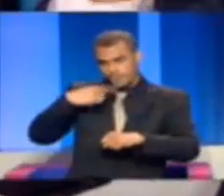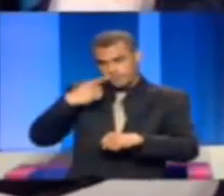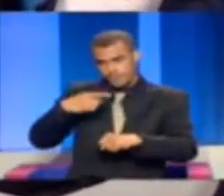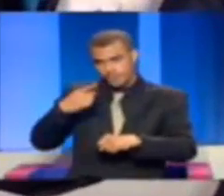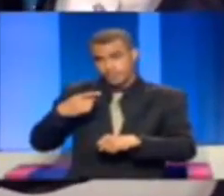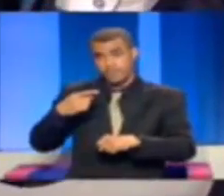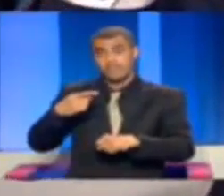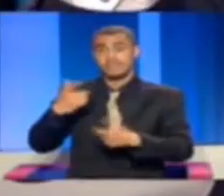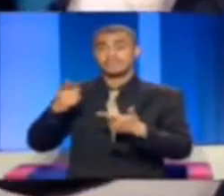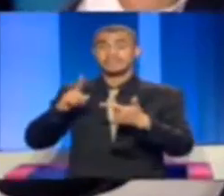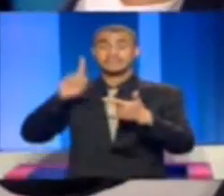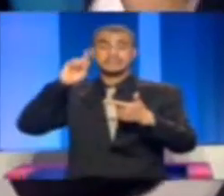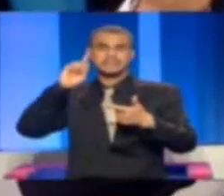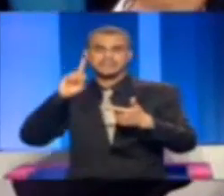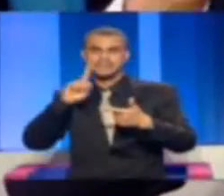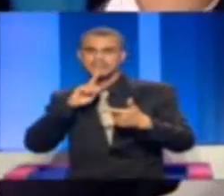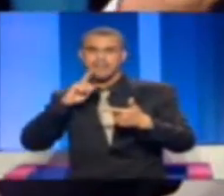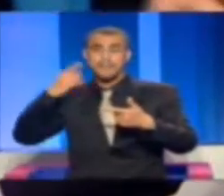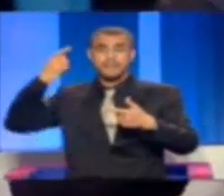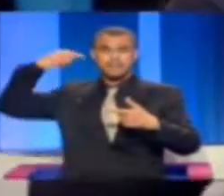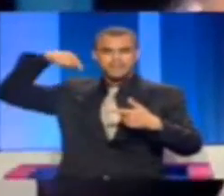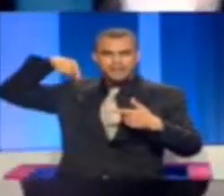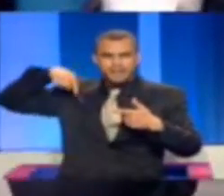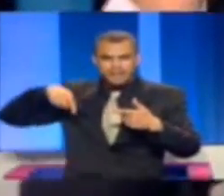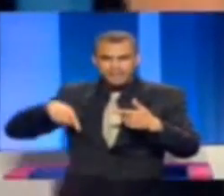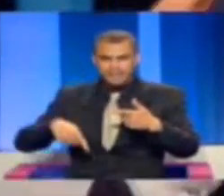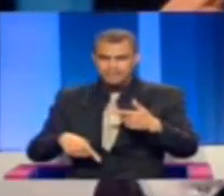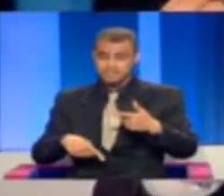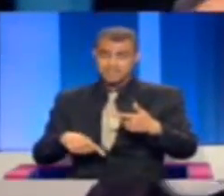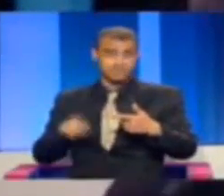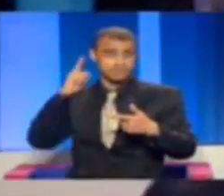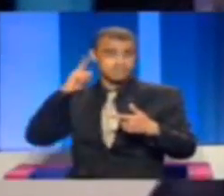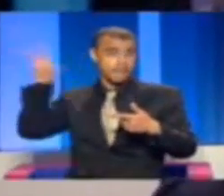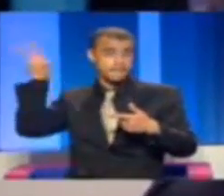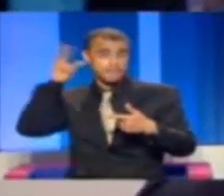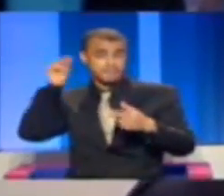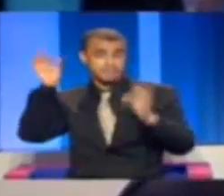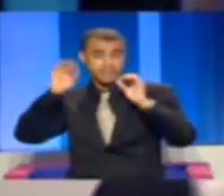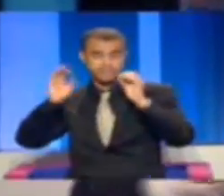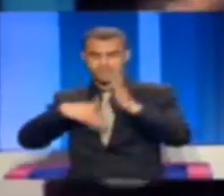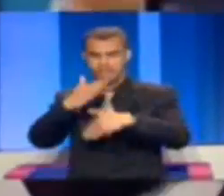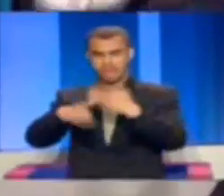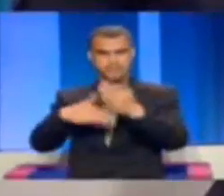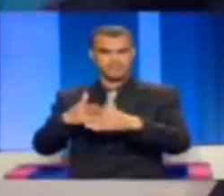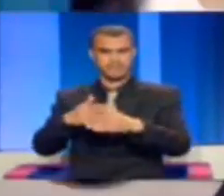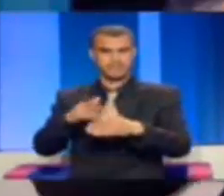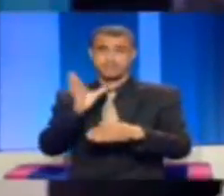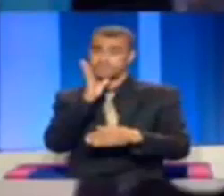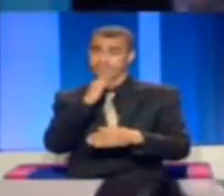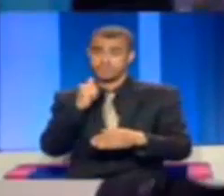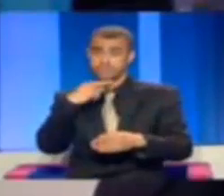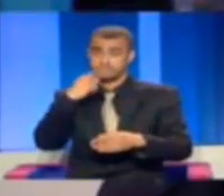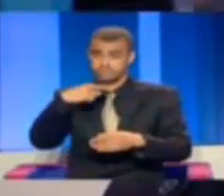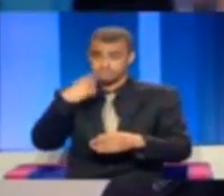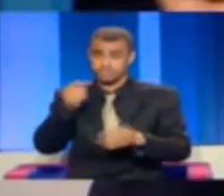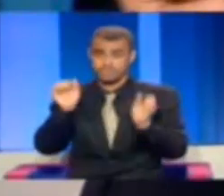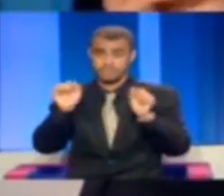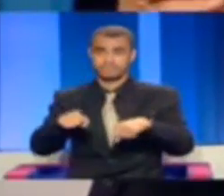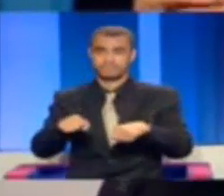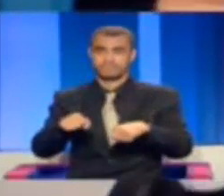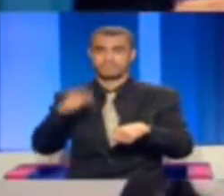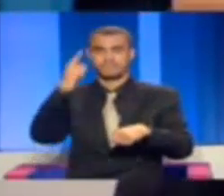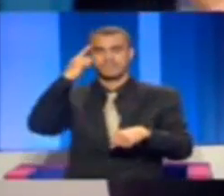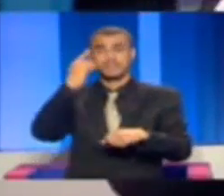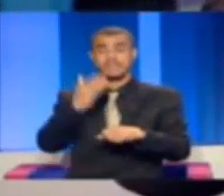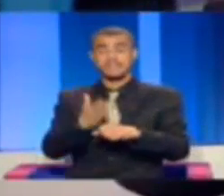هذا الصمام هذا تيكون صمام عميق حتى شديد، تؤدي إلى بأن الطفل ما عمره سمع، ما عمره يتكلم. المسألة الثانية هو إلى